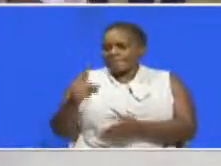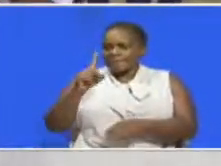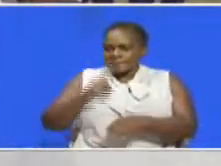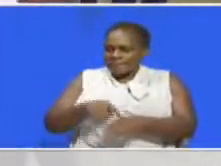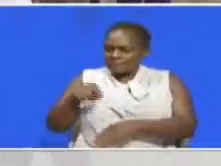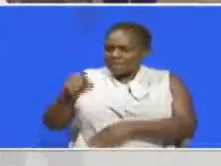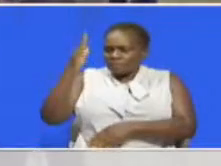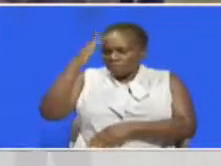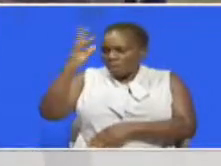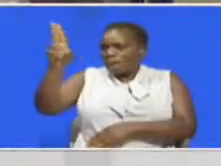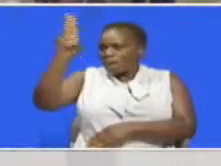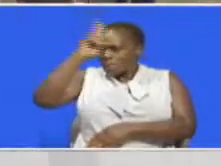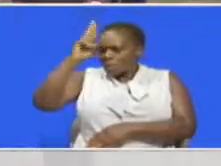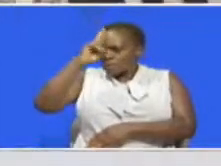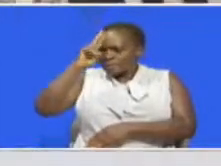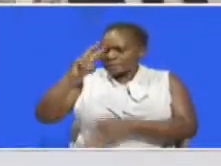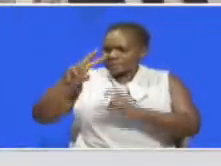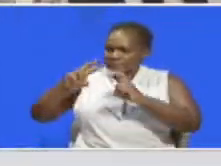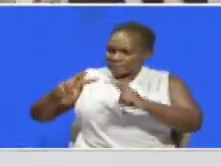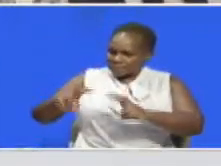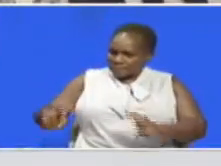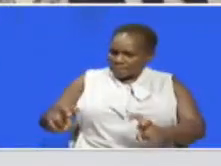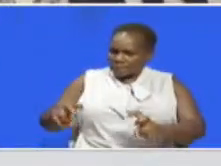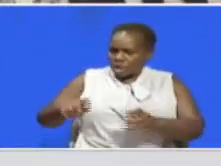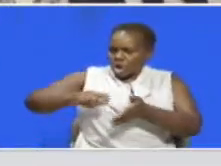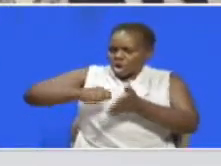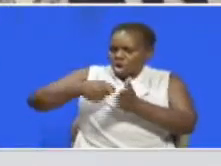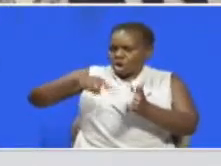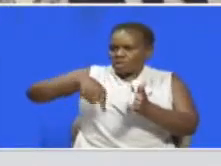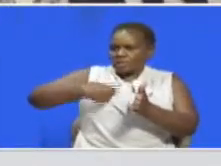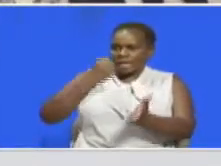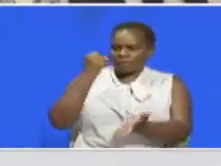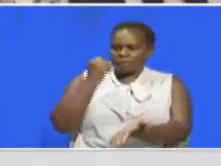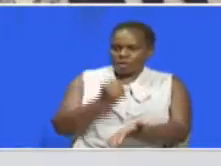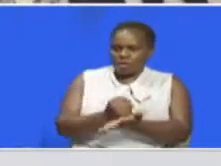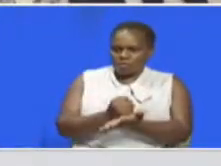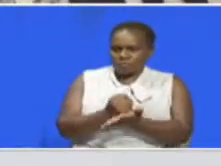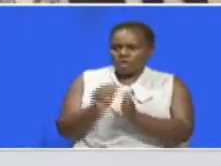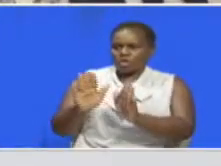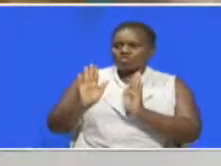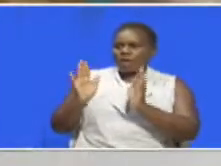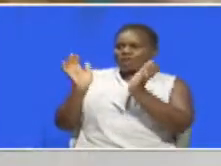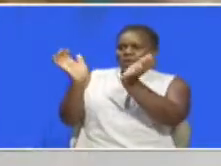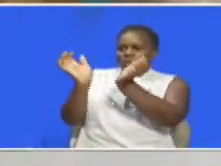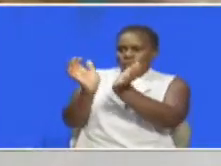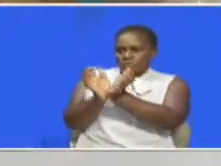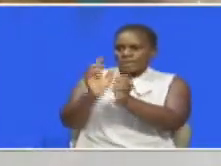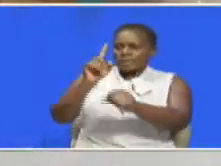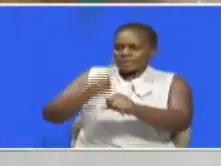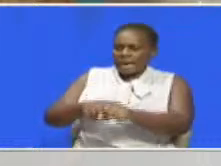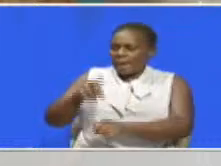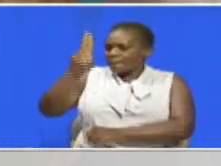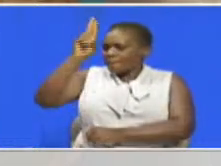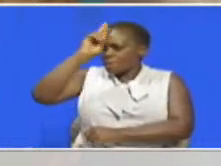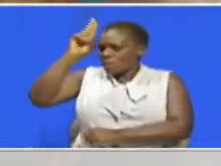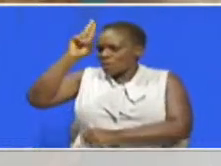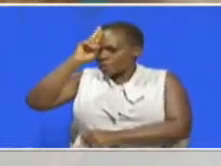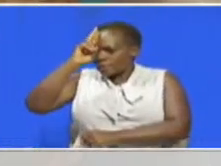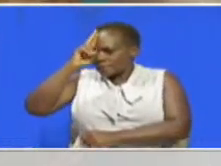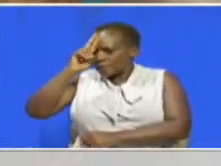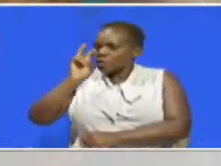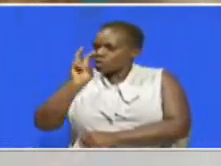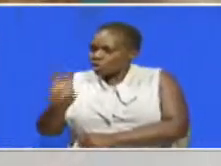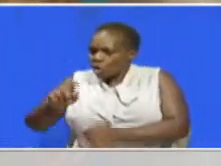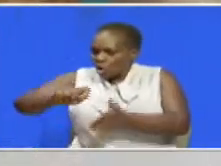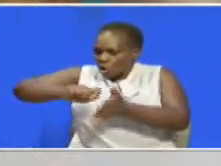alipogundua kuwa polisi walikuwa wakimtafuta alijifungia ndani ofisi yake kuepuka kukamatwa. Wakati waliona officers aliweza kujifungia